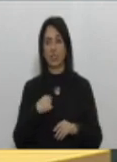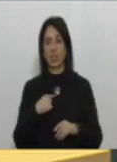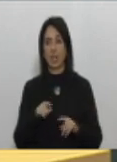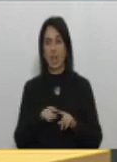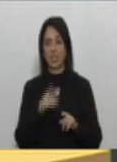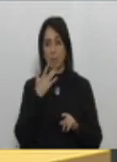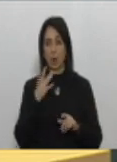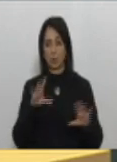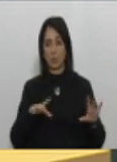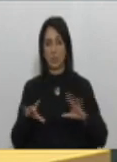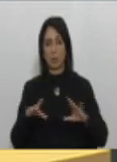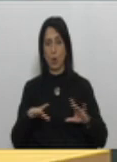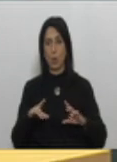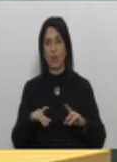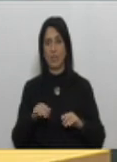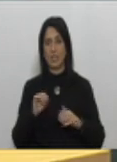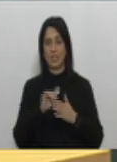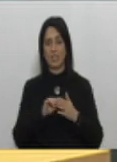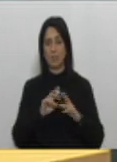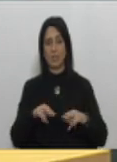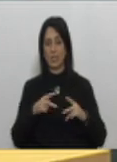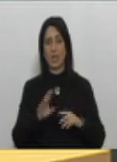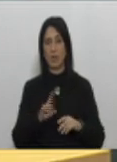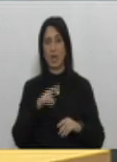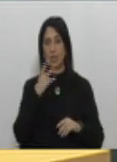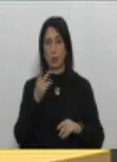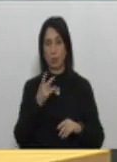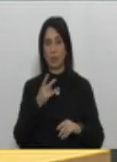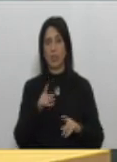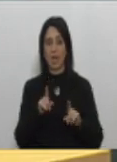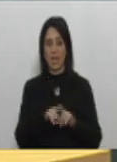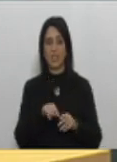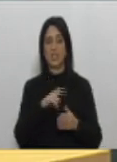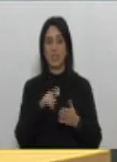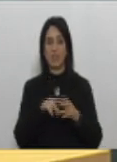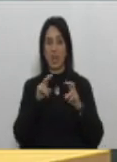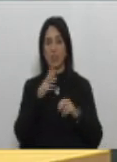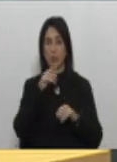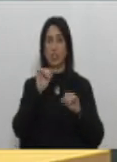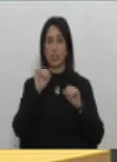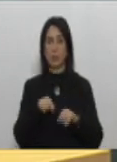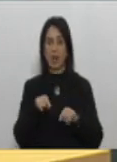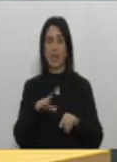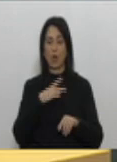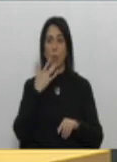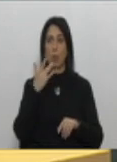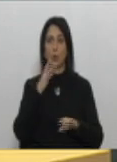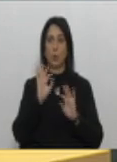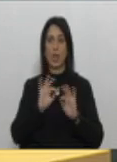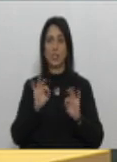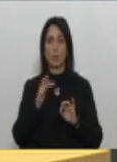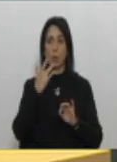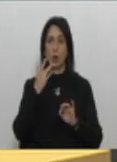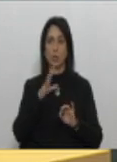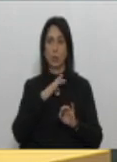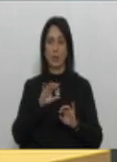ესეთი პოლიტიკური სპეკულაციების საგნად არ ვაქციოთ საკითხი, თუმცა რა თქმა უნდა, ასეთი საკითხის განხილვის დროსაც შესაძლებელია აქ იყოს პოლიტიკური განცხადებები და პოლიტიკით